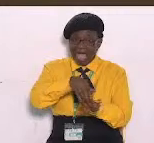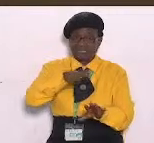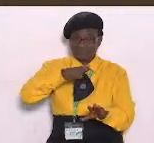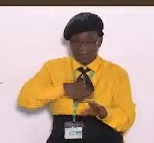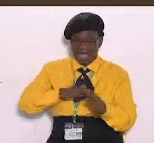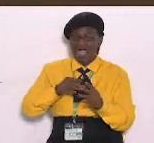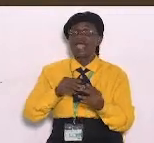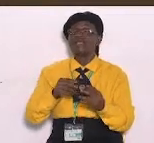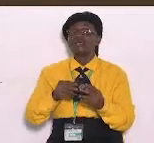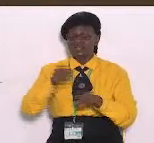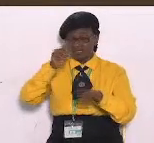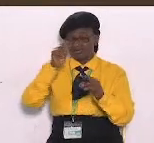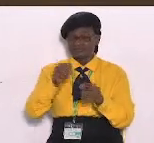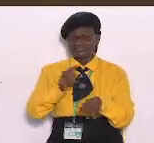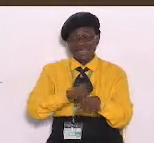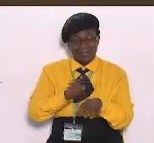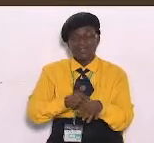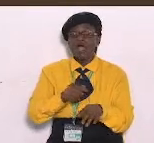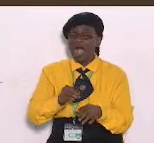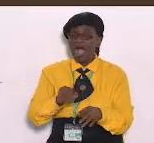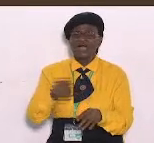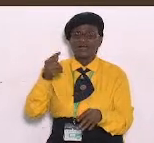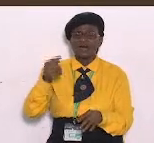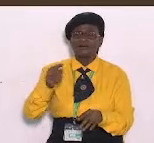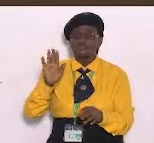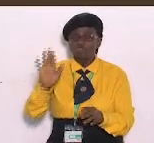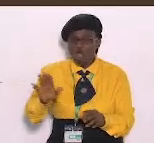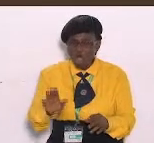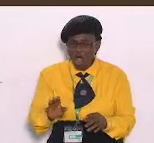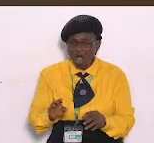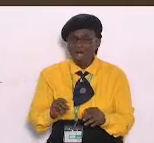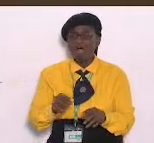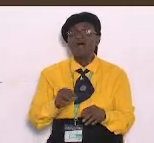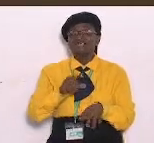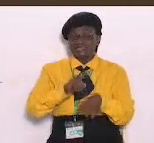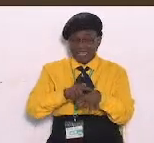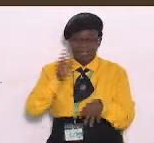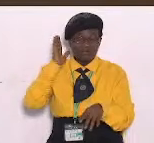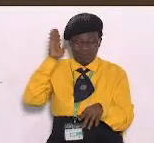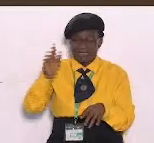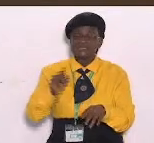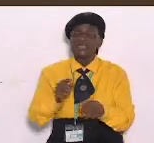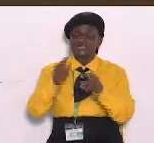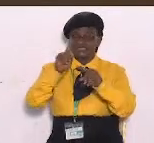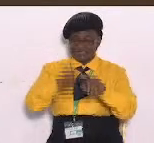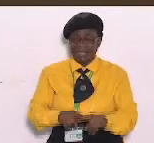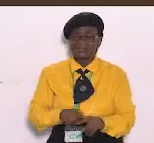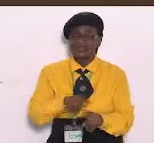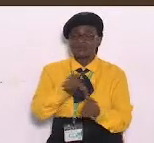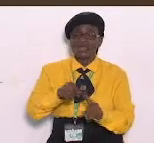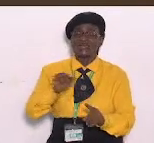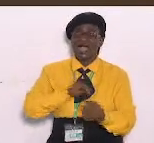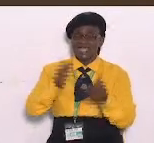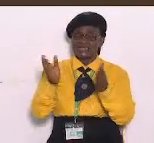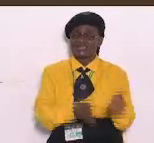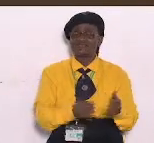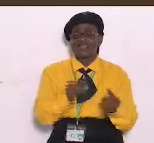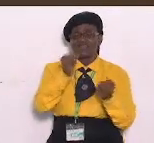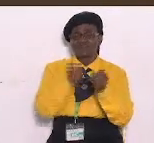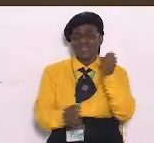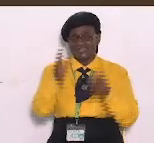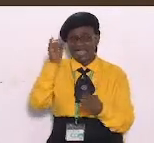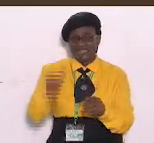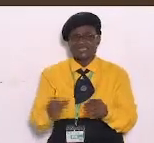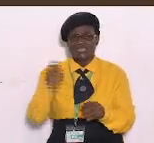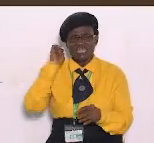cela à mon temps convenable et et l'autre a dit c'est maintenant que j'ai besoin de ça et